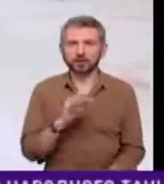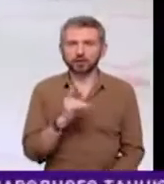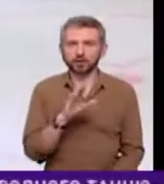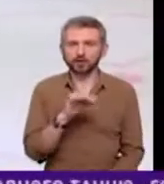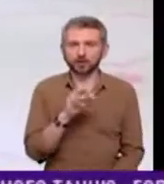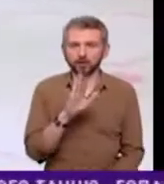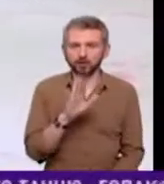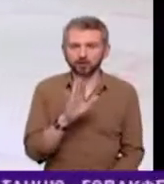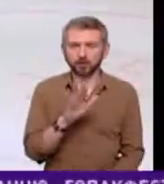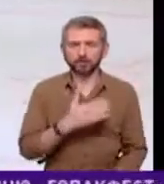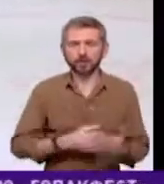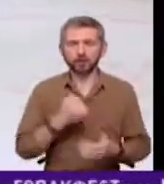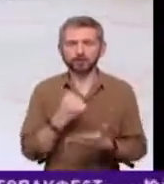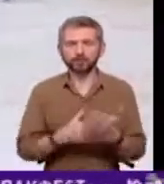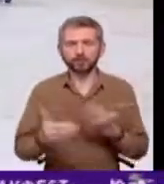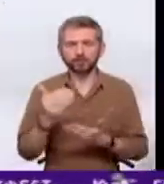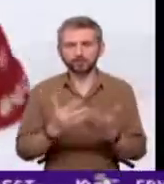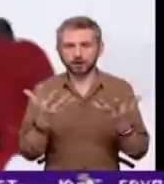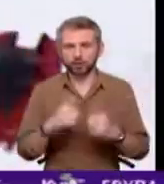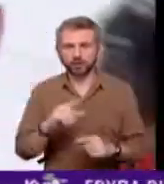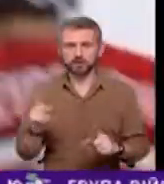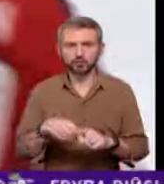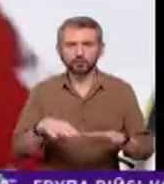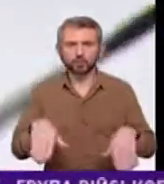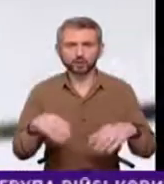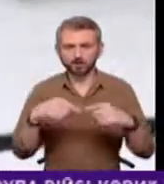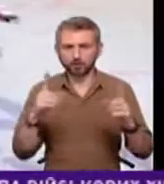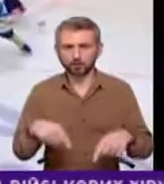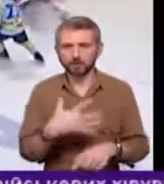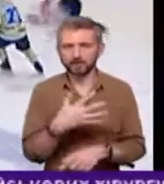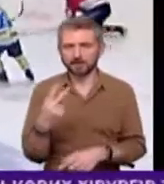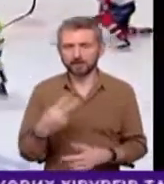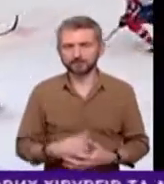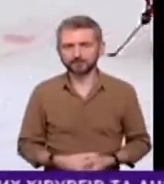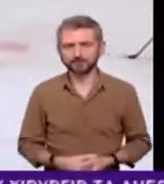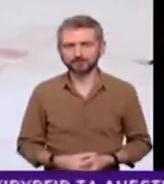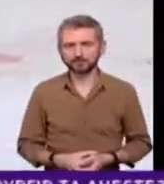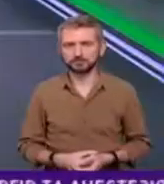Костіков встановив остаточний рахунок, закинувши в пусті ворота – 5-2.